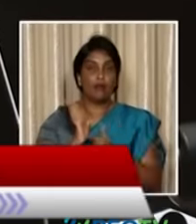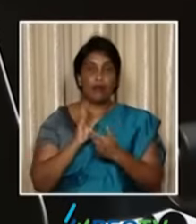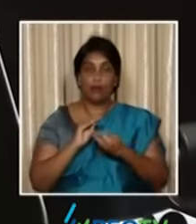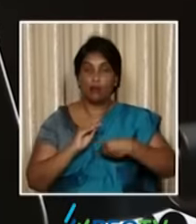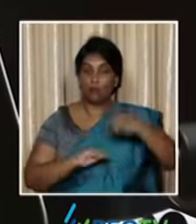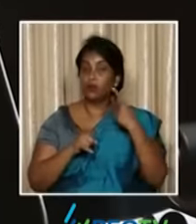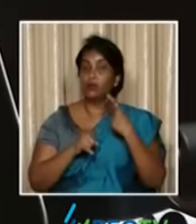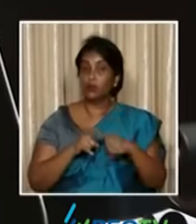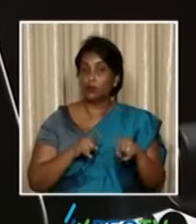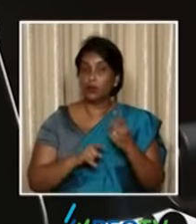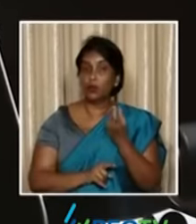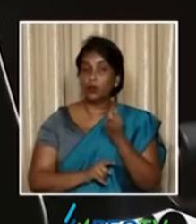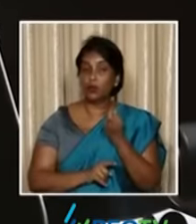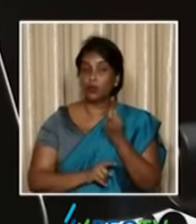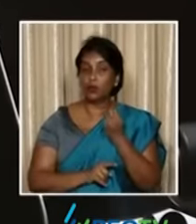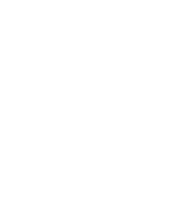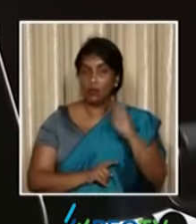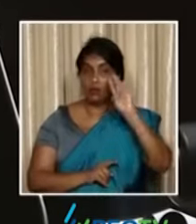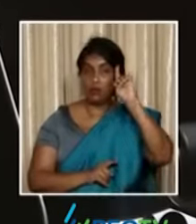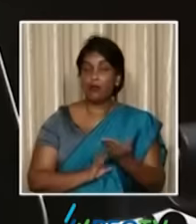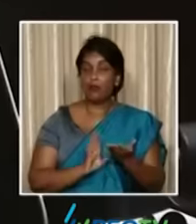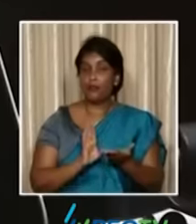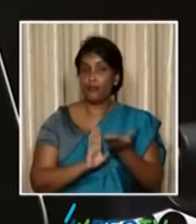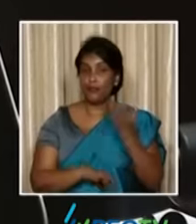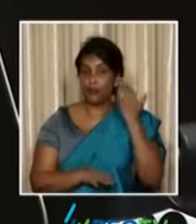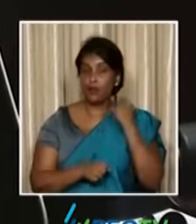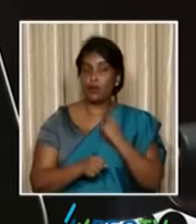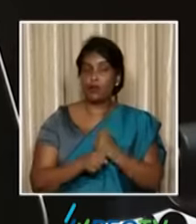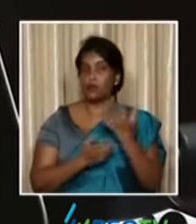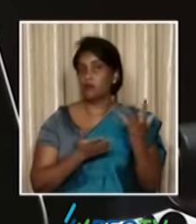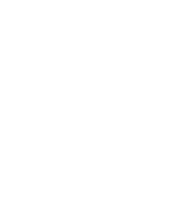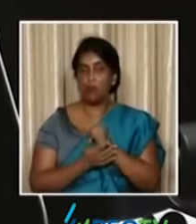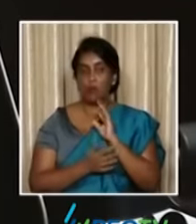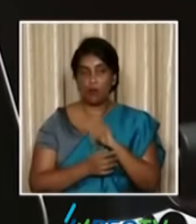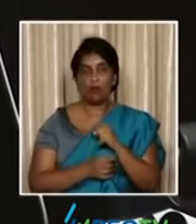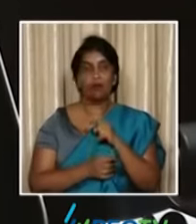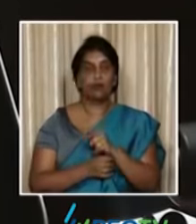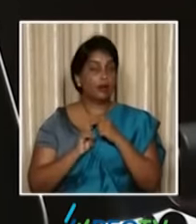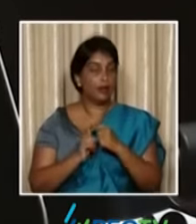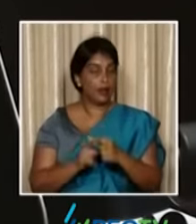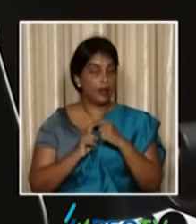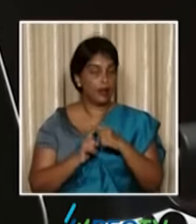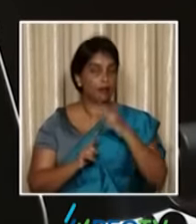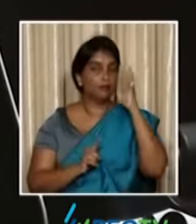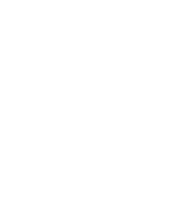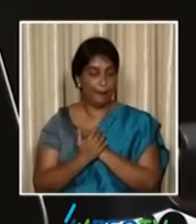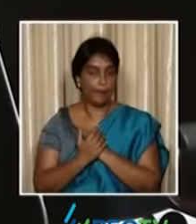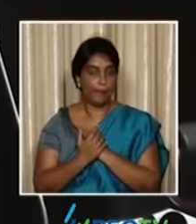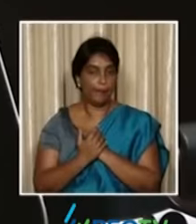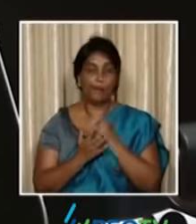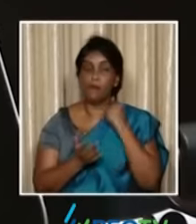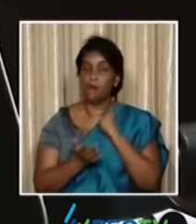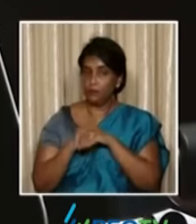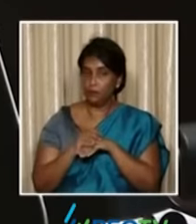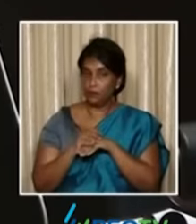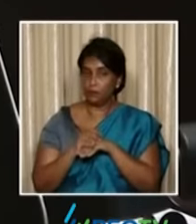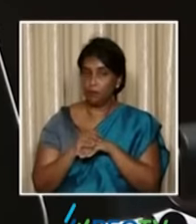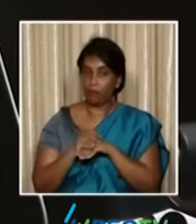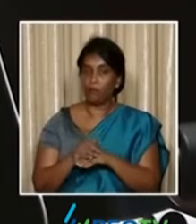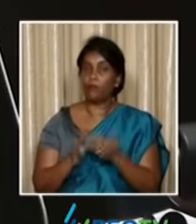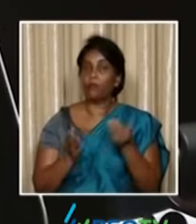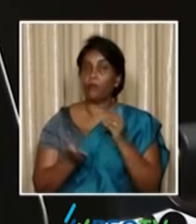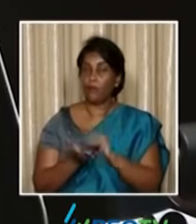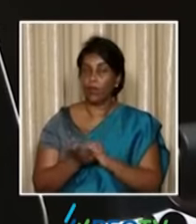කිරීම හරහා පමණක් රුපියල් 30,000ක් වැඩියෙන් රජයට ගන්න අවශ්‍යයි මේ ඉලක්ක සපුරා ගැනීම සඳහා. බැංකු පද්ධතියේ